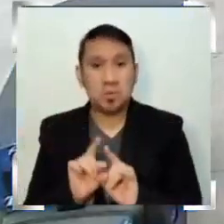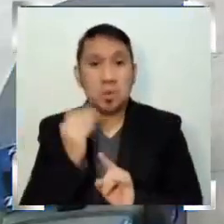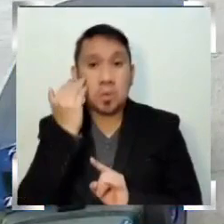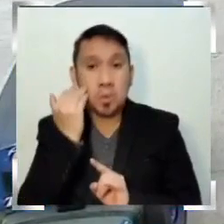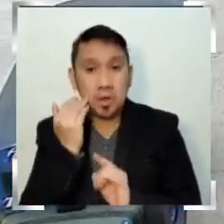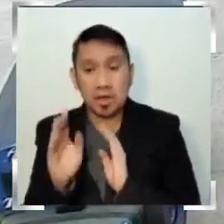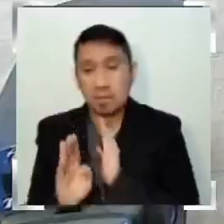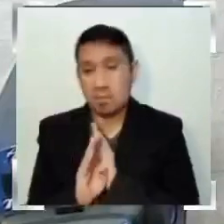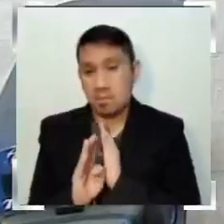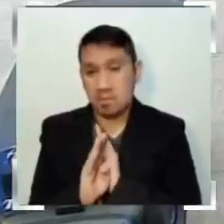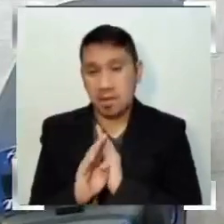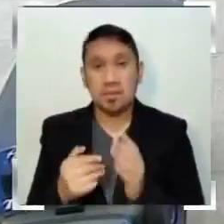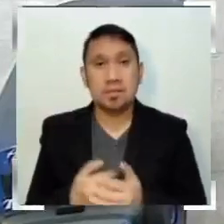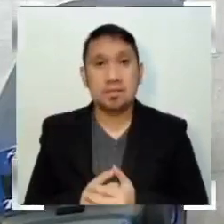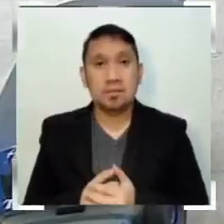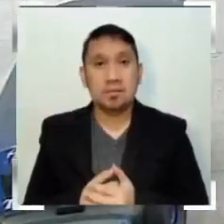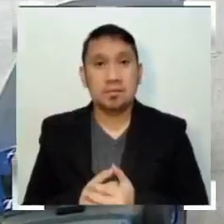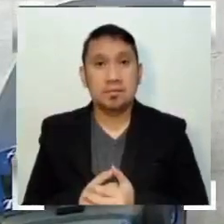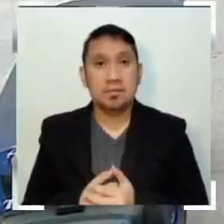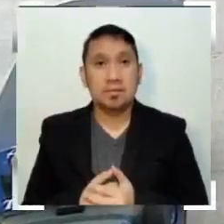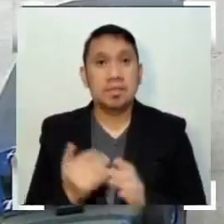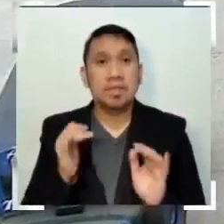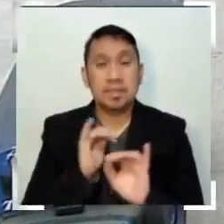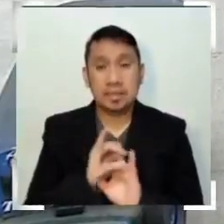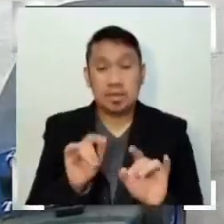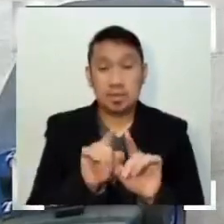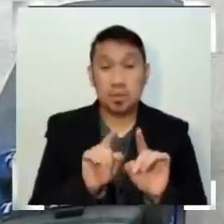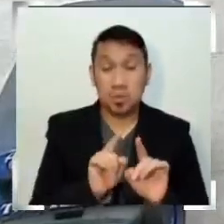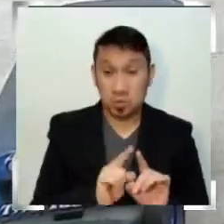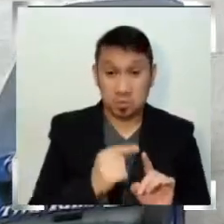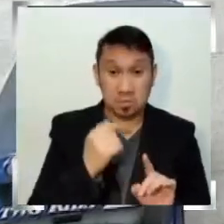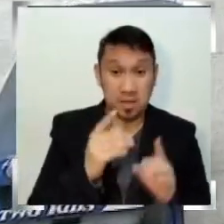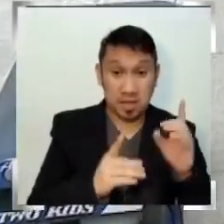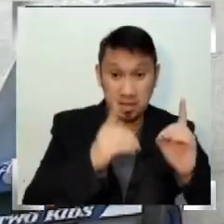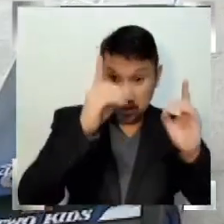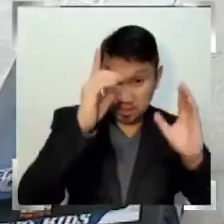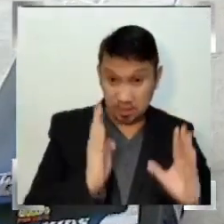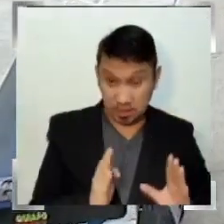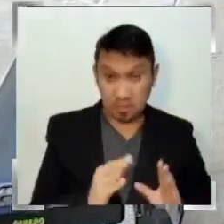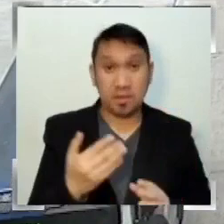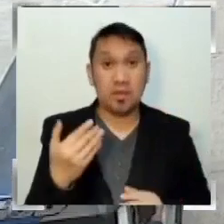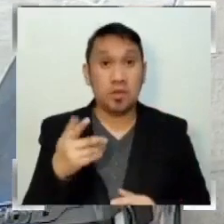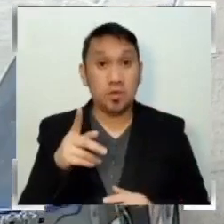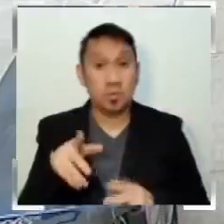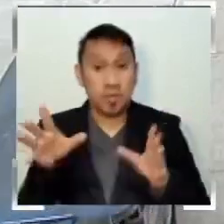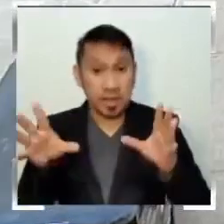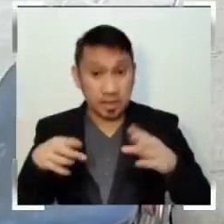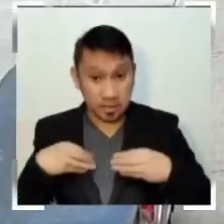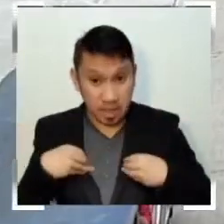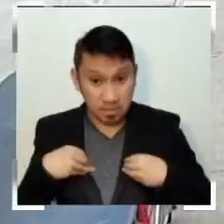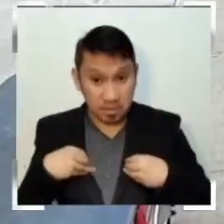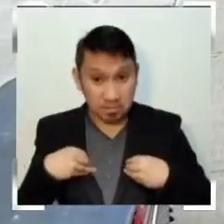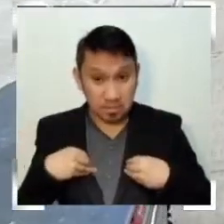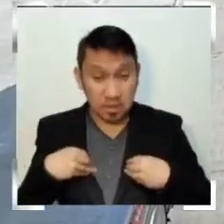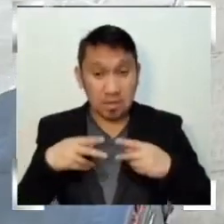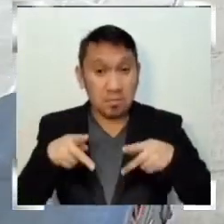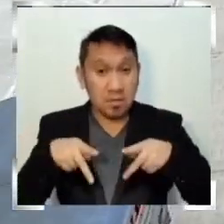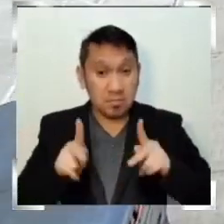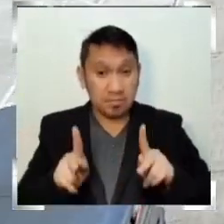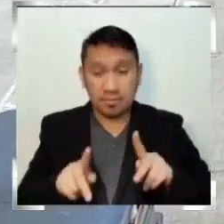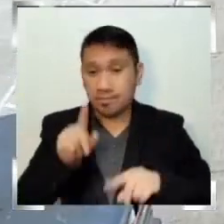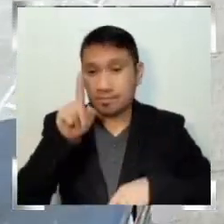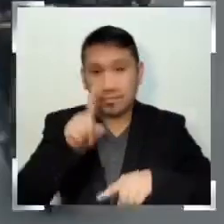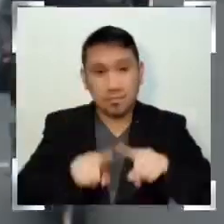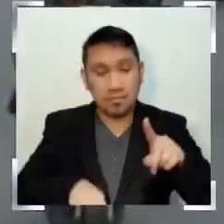bus operator, parang kulang din sila sa driver. Yung mga nakuha naming mga permit, still po. Hindi namin ma-deploy